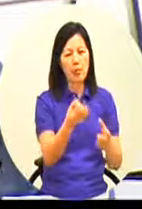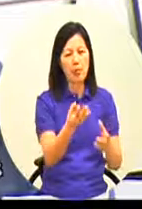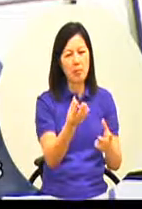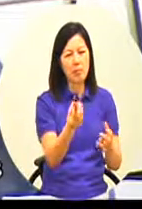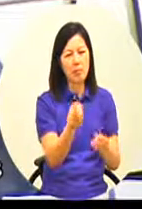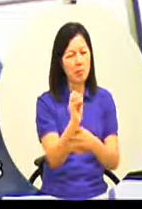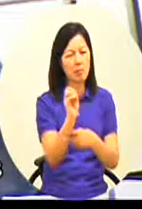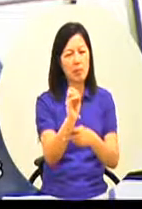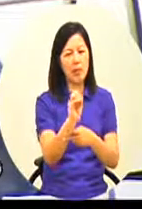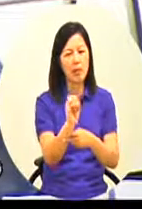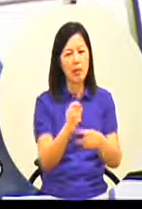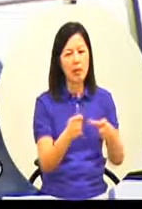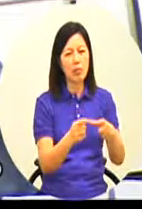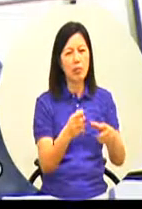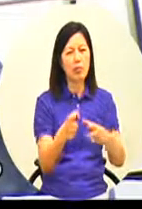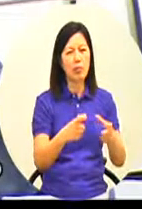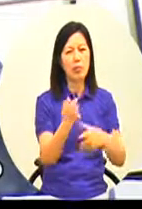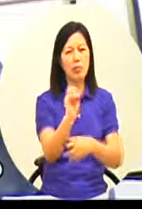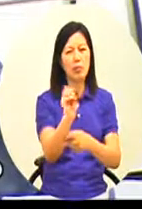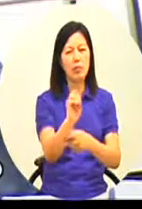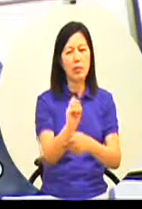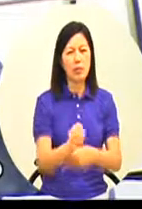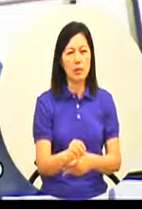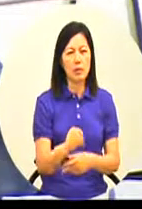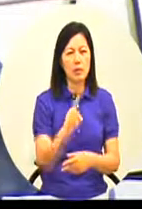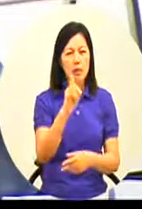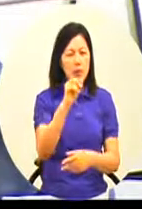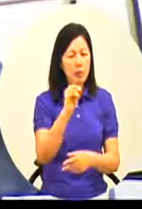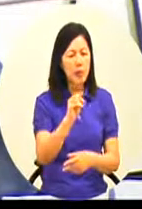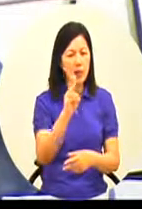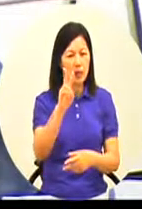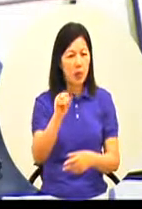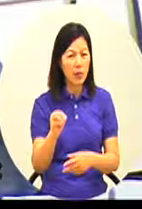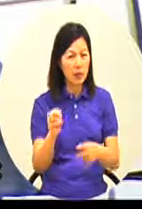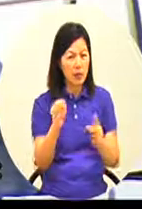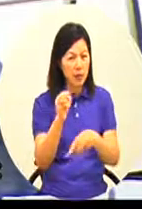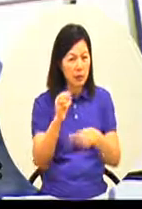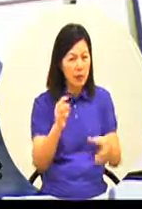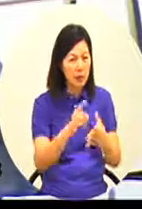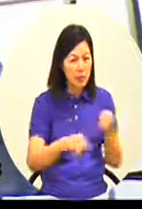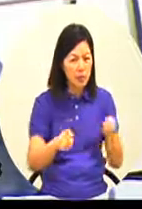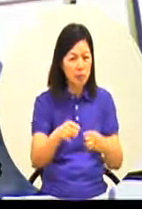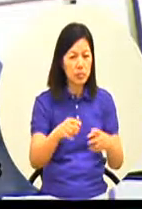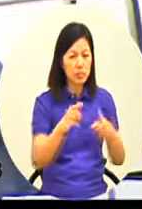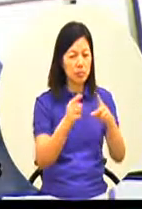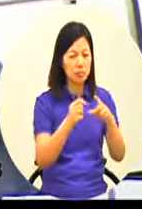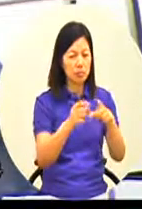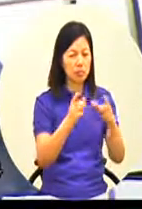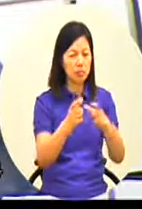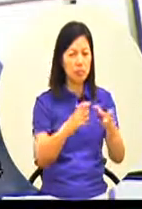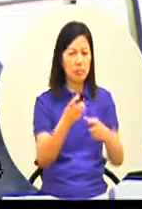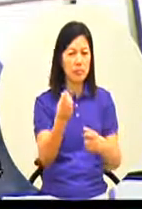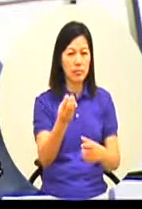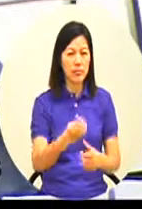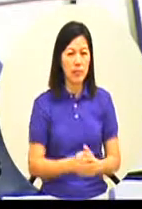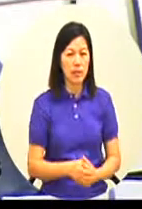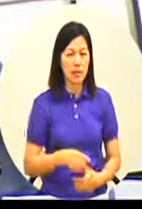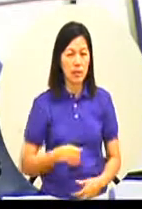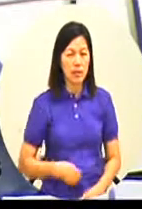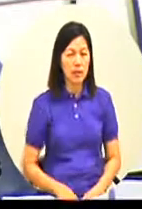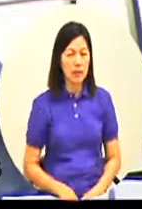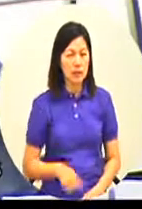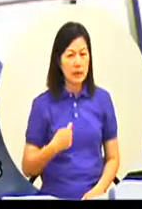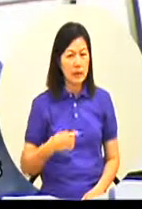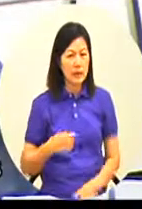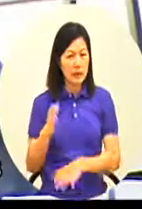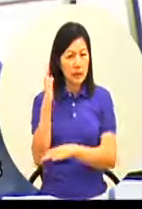连一个公园都没有，一两万个人口在那里，连一个公园都没有。那我不相信说我们没有机